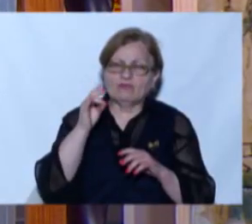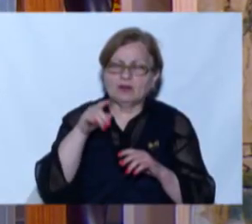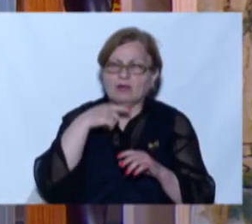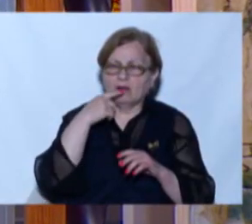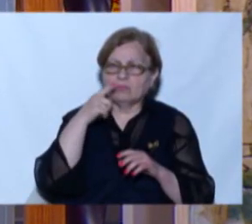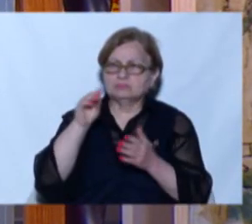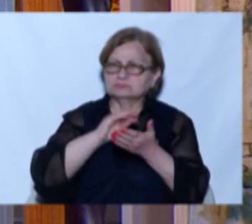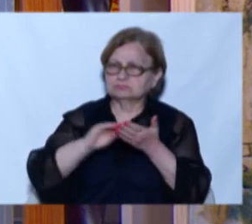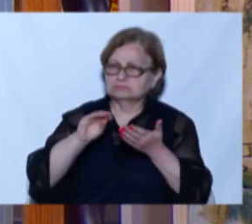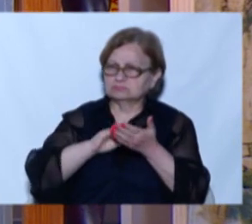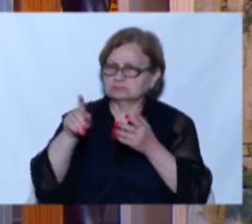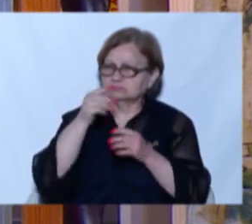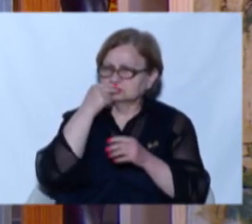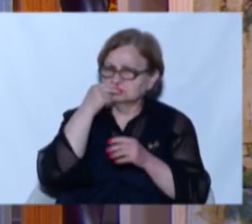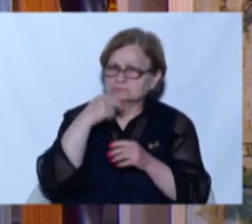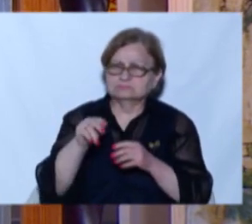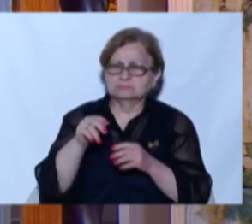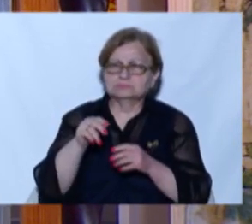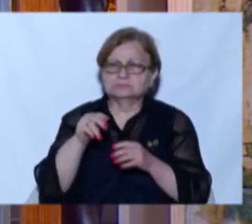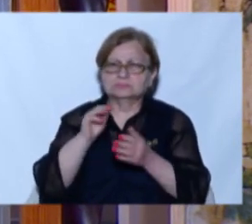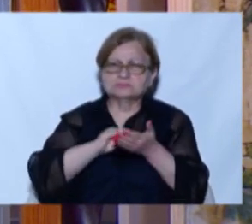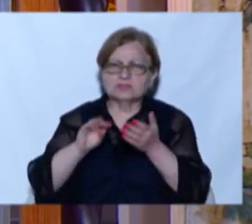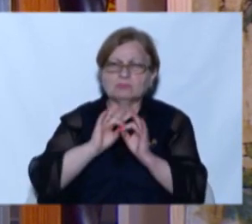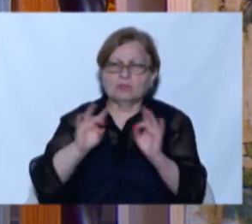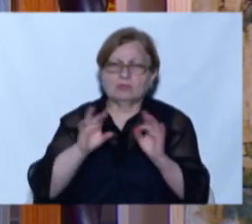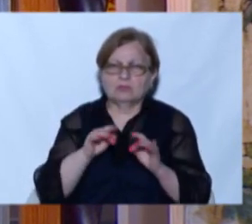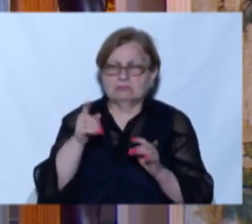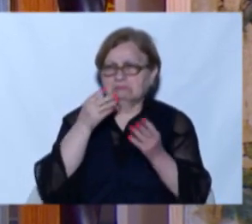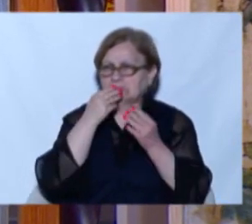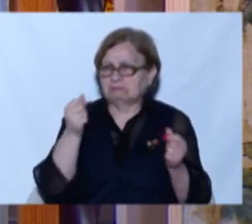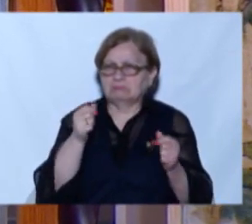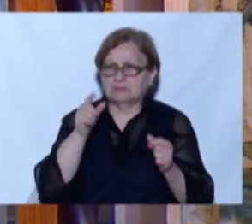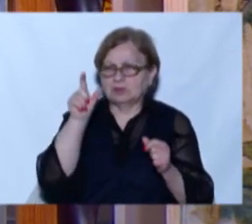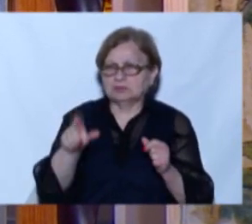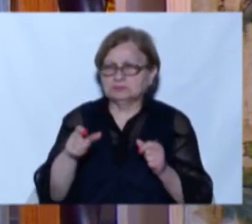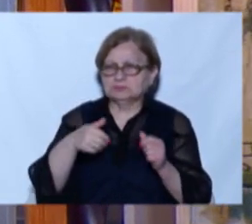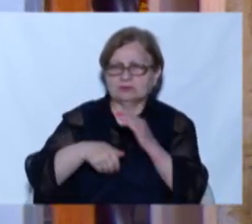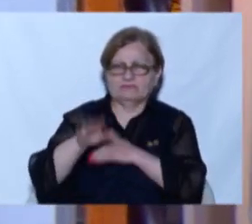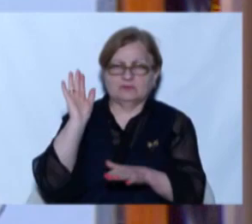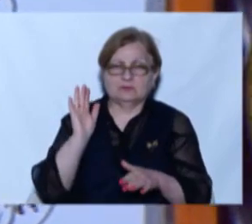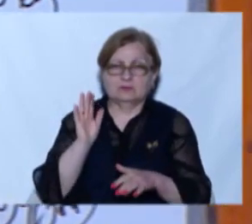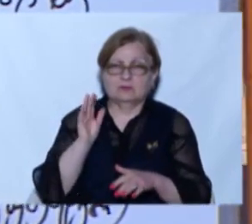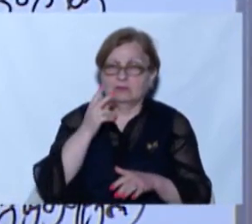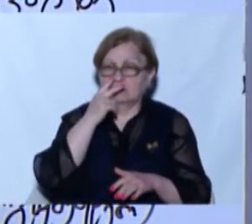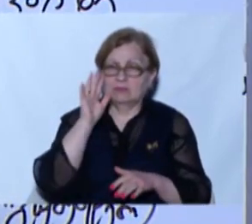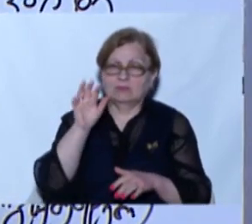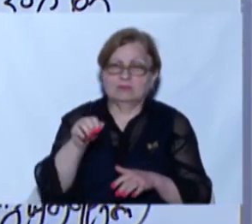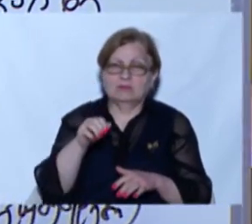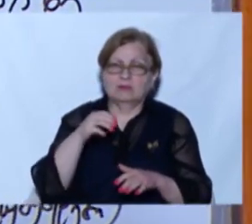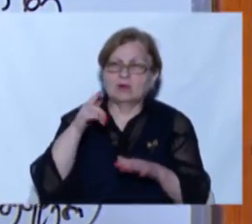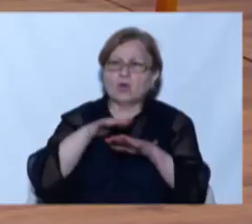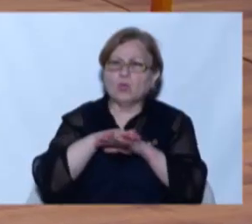გამოცდები და ნიკომ აღმოაჩინა, რომ ეს პიროვნება გაქრა. გამოირკვა, რომ შუა გამოცდებიდან წასულა, რადგან შეუმჩნევია საჭირო ქულებს